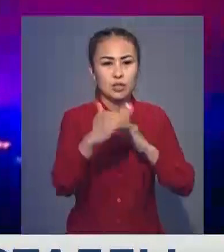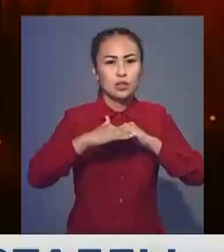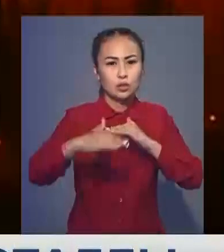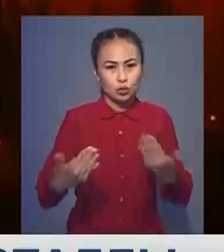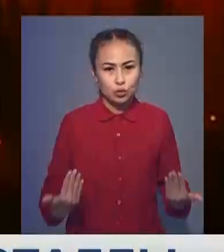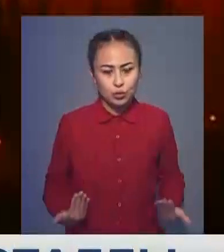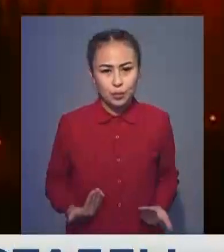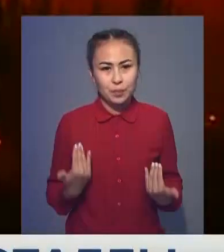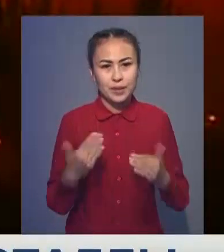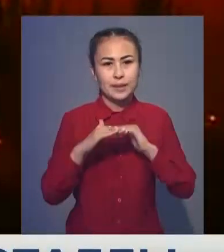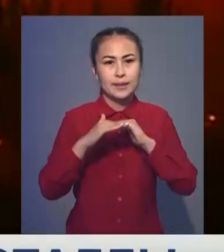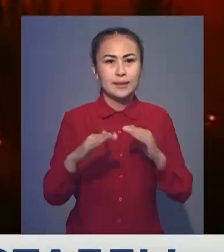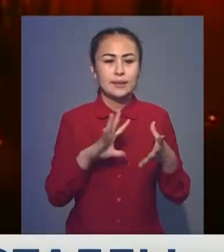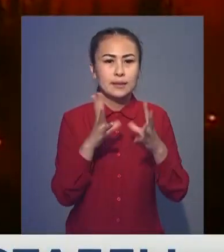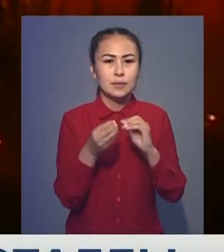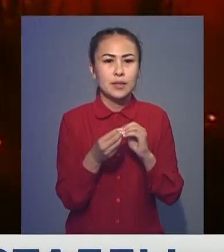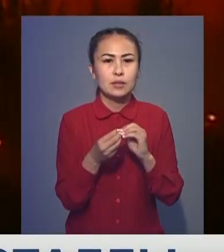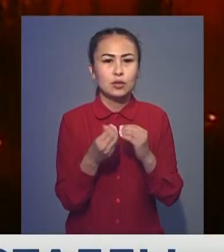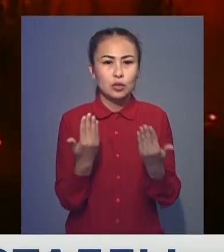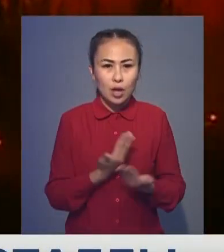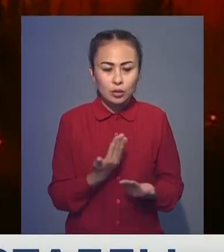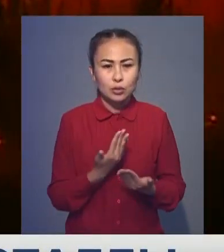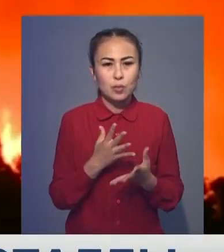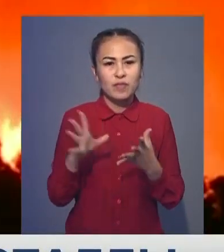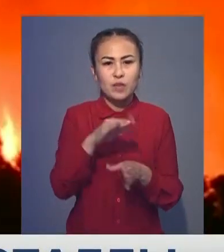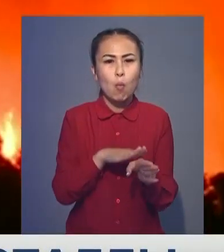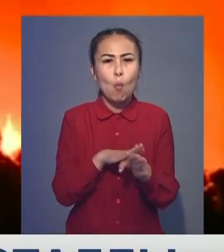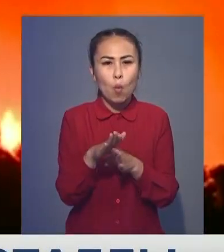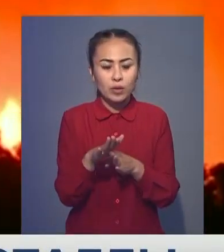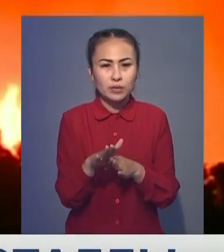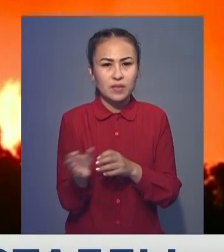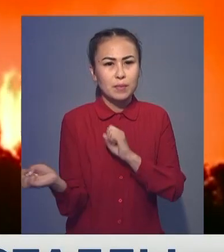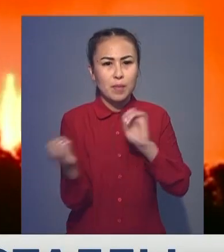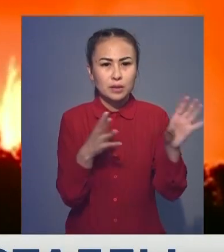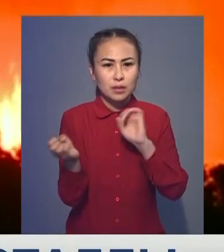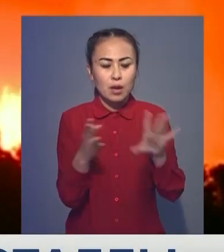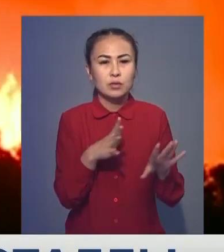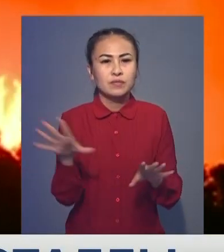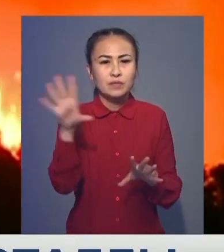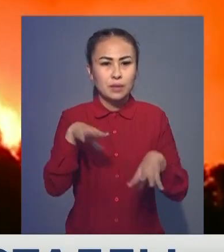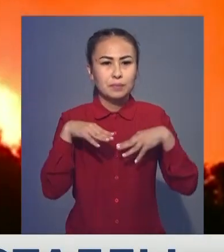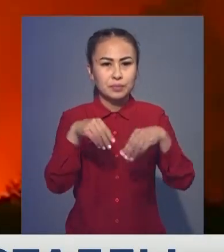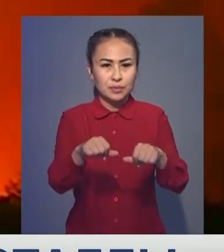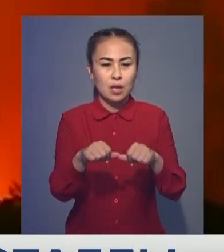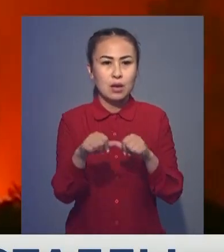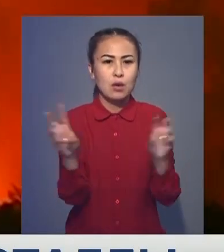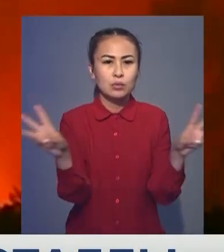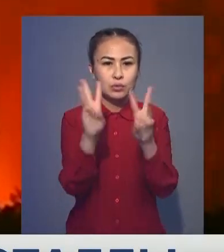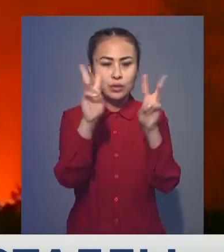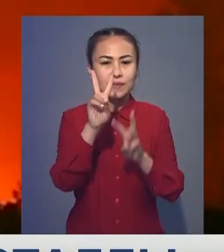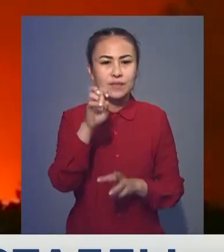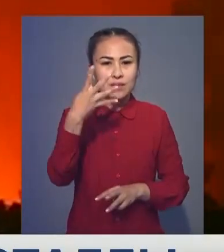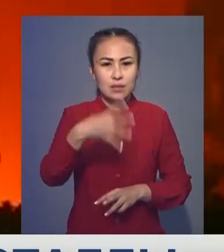12-сі жергілікті тұрғындар. Бір елді мекеннің тұрғындары түгелмен эвакуацияланды. Өртті ауыздықтауға 1000-нан аса өрт